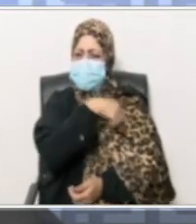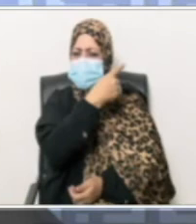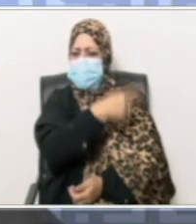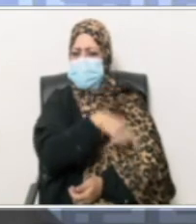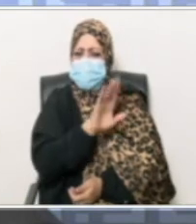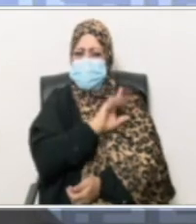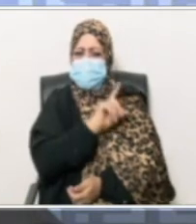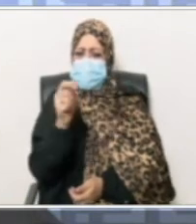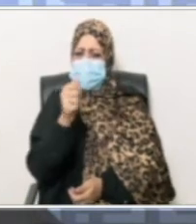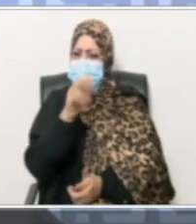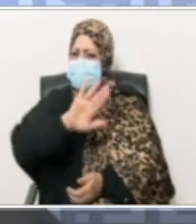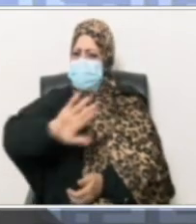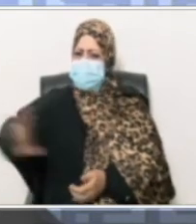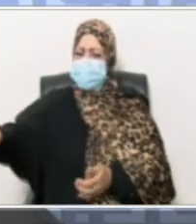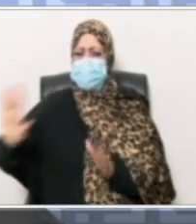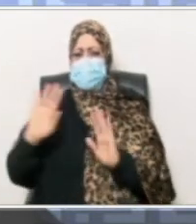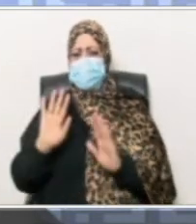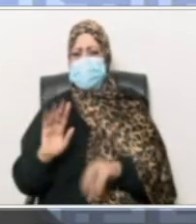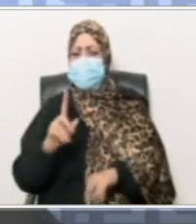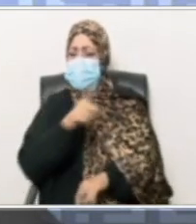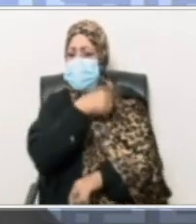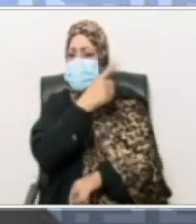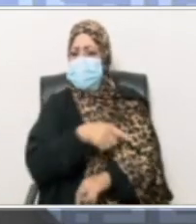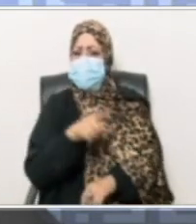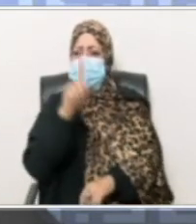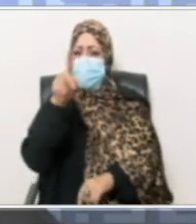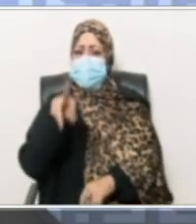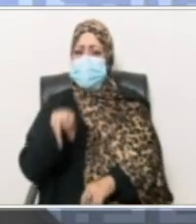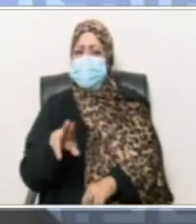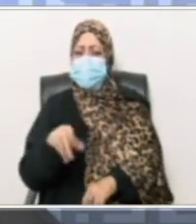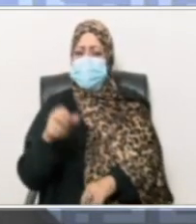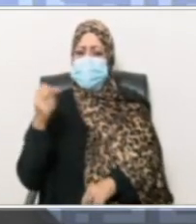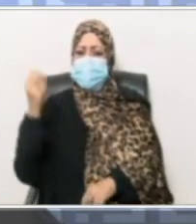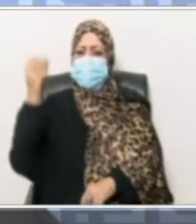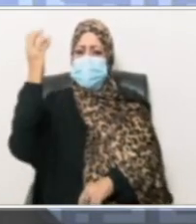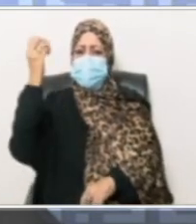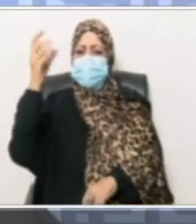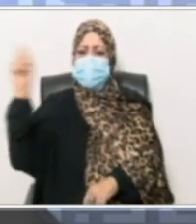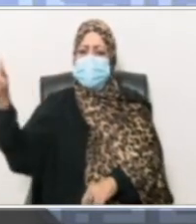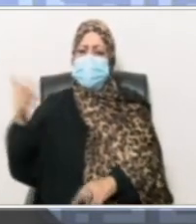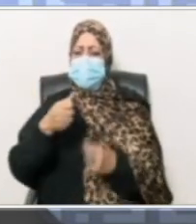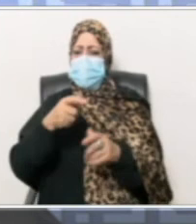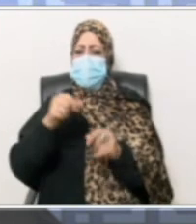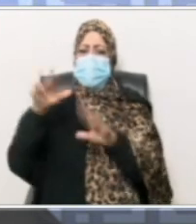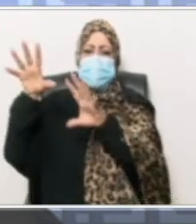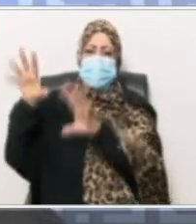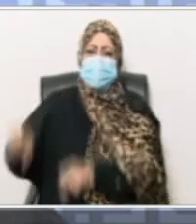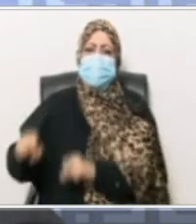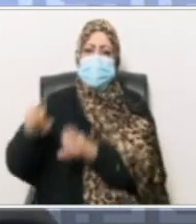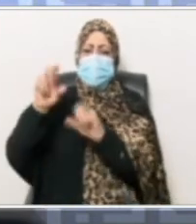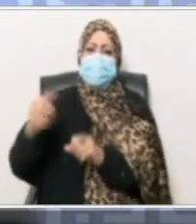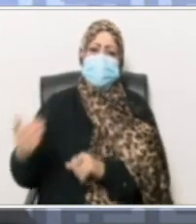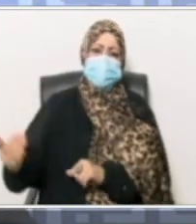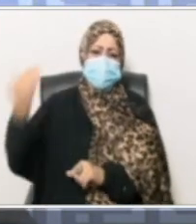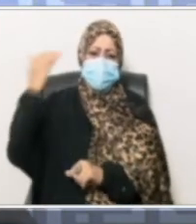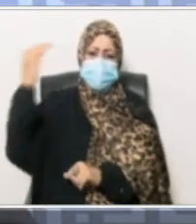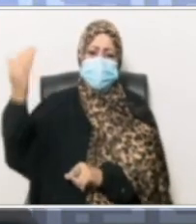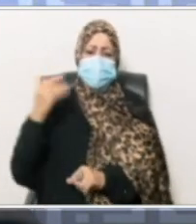وإخواننا هناك في الشرق أباحوا أموال إخوانهم وأخوالهم وأعمامهم من سباتهم وأصحابهم